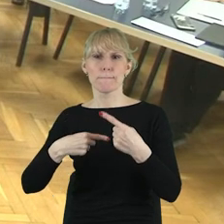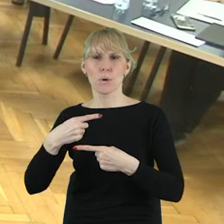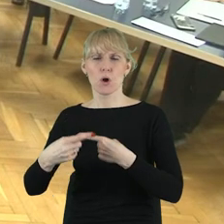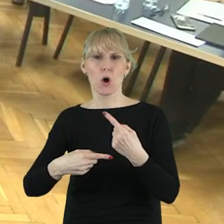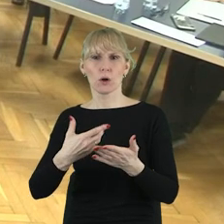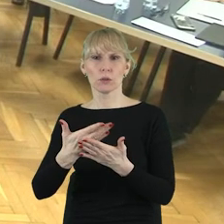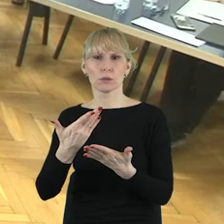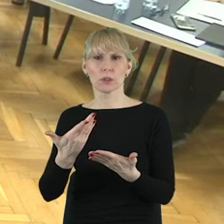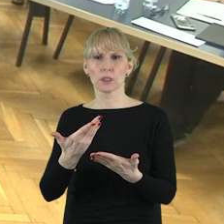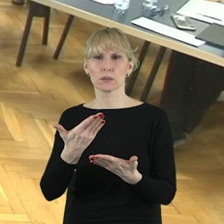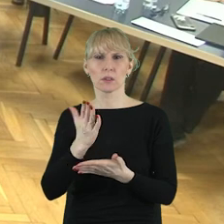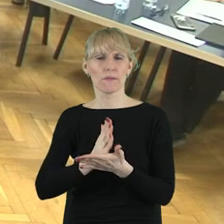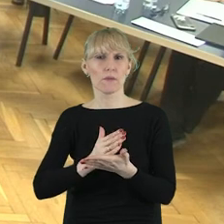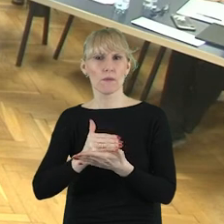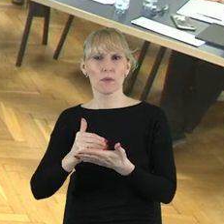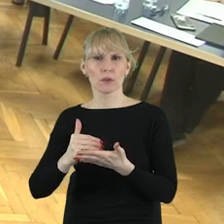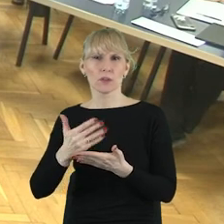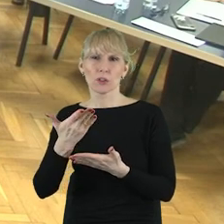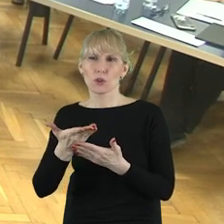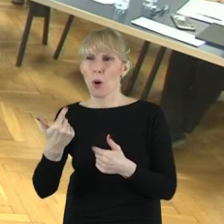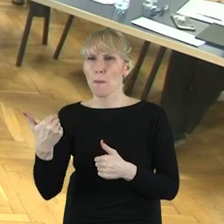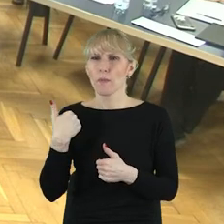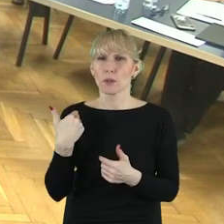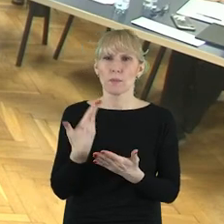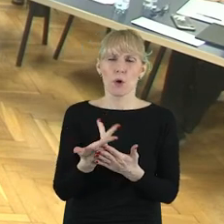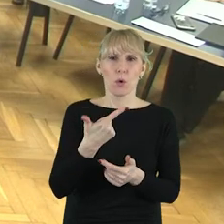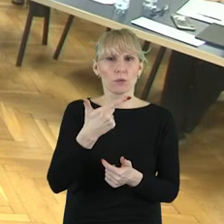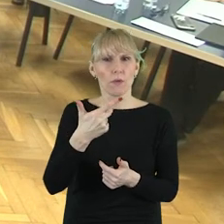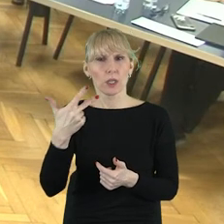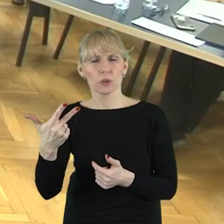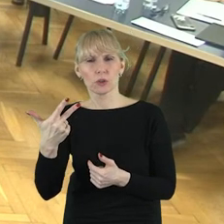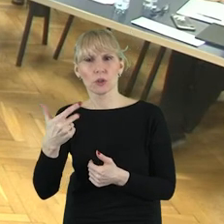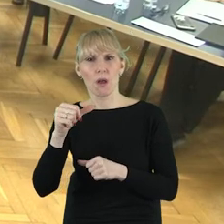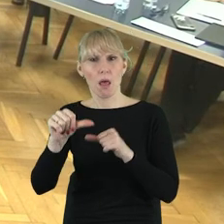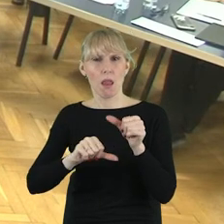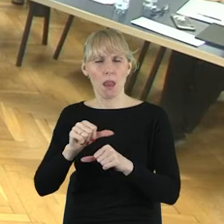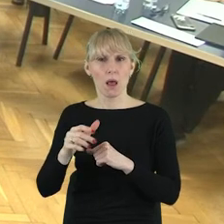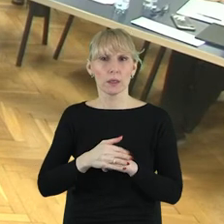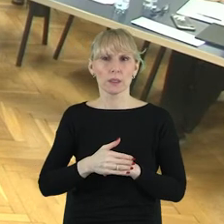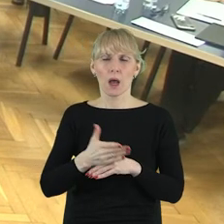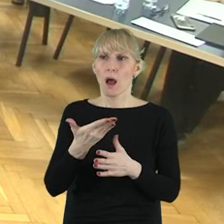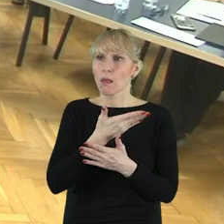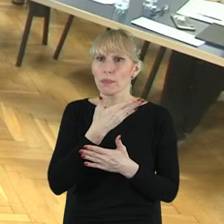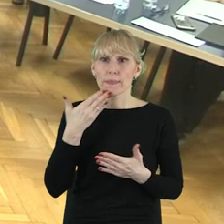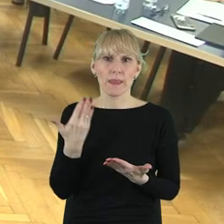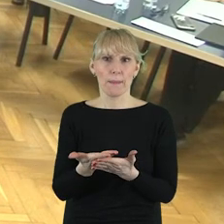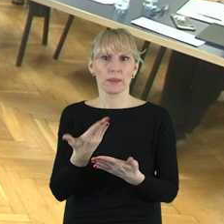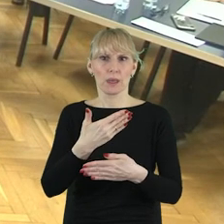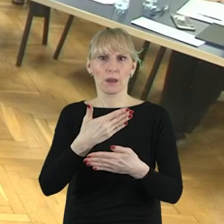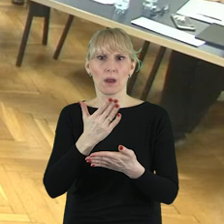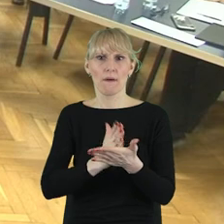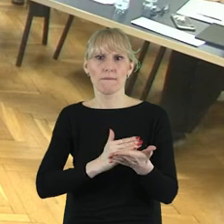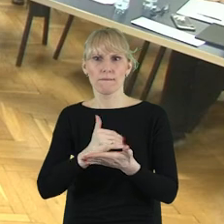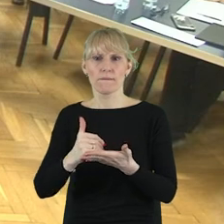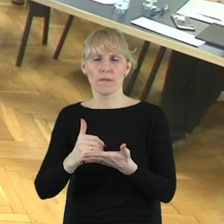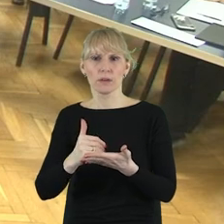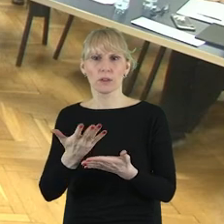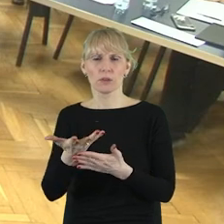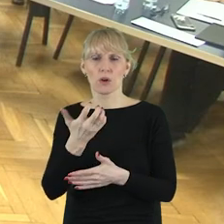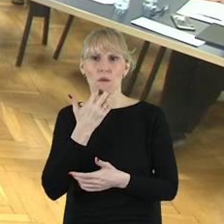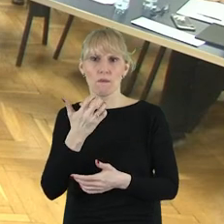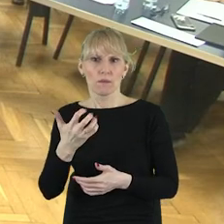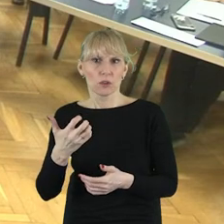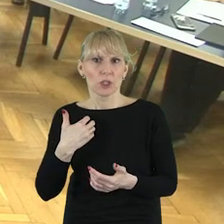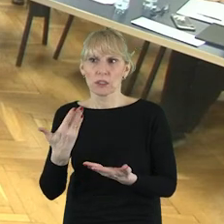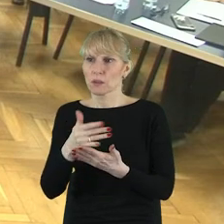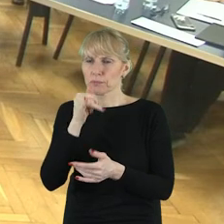trwa 2-3 lata. Nie ma możliwości, żeby dokonać takiego podziału województwa, jak się właśnie dokonał bez pomocy osób trzecich,